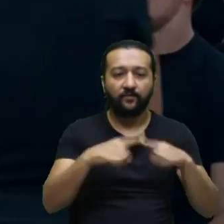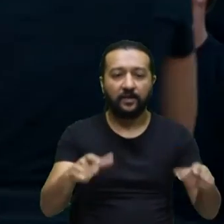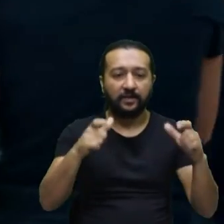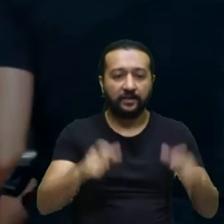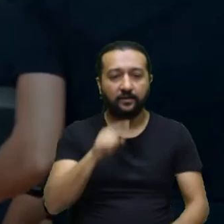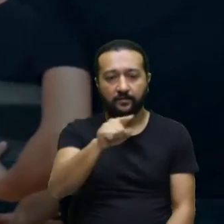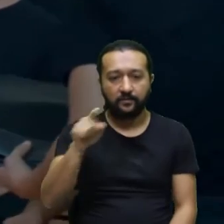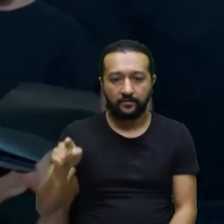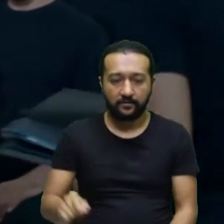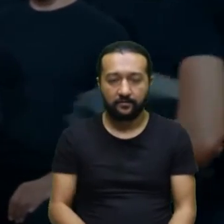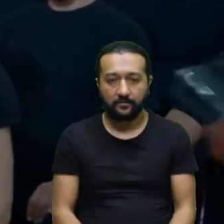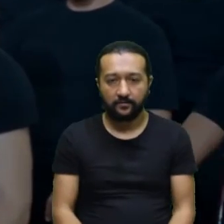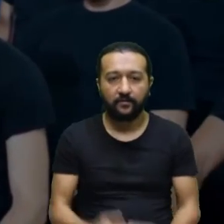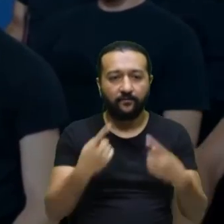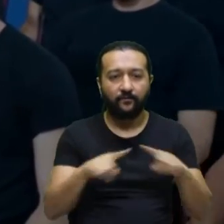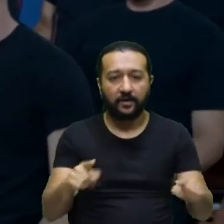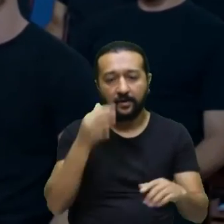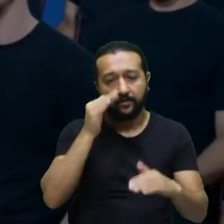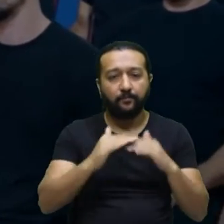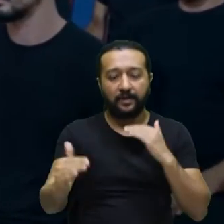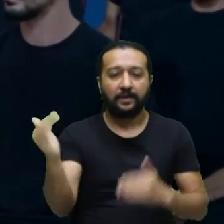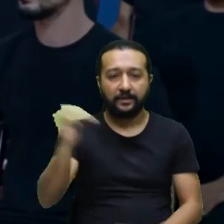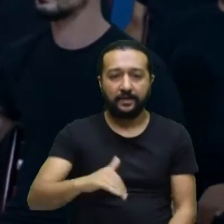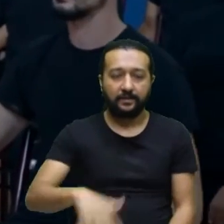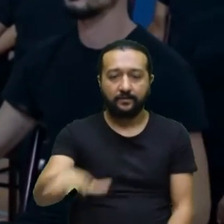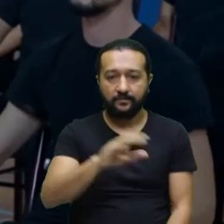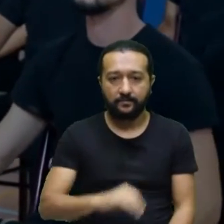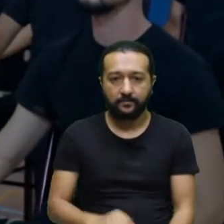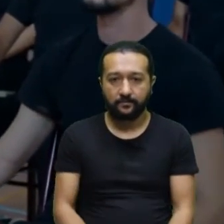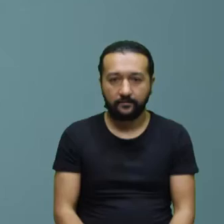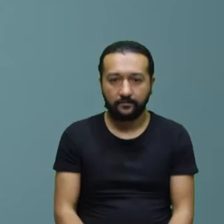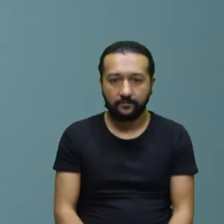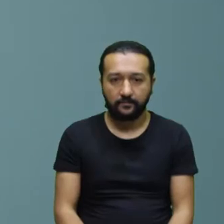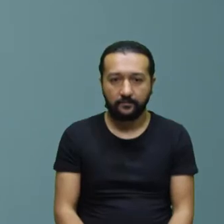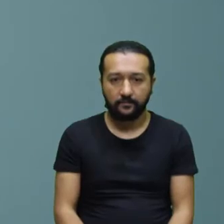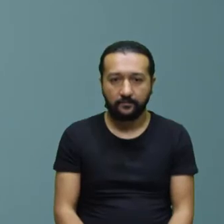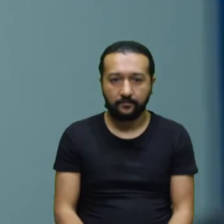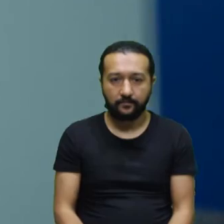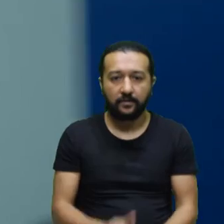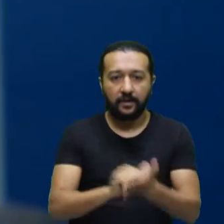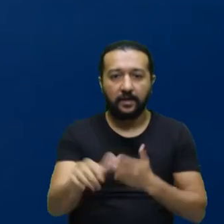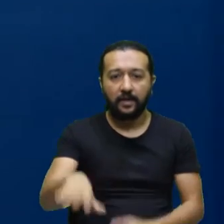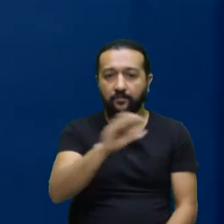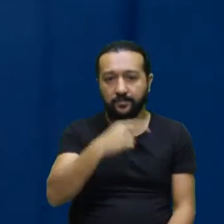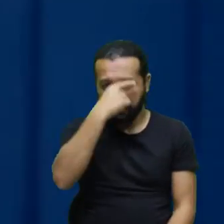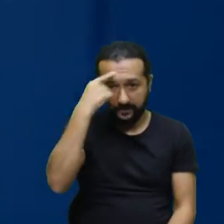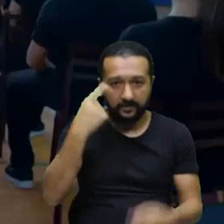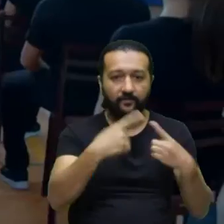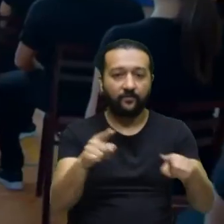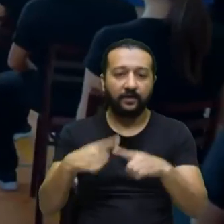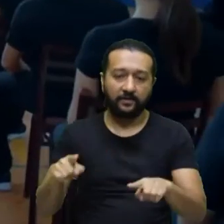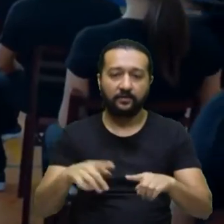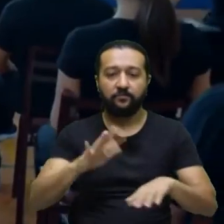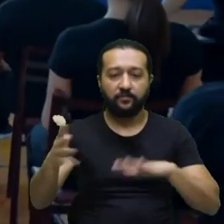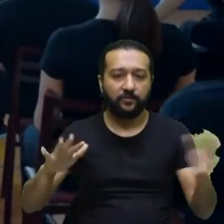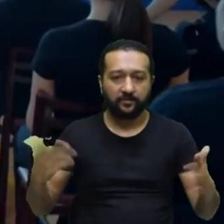farklı coğrafyalardan, farklı milletlerden geldiniz. Önlerinde geziniyor. Hepinizin kaderleri farklıydı.